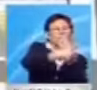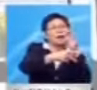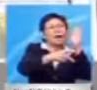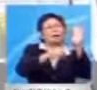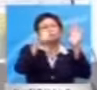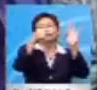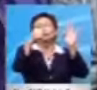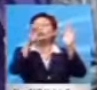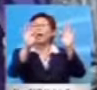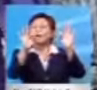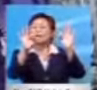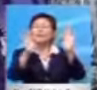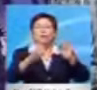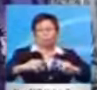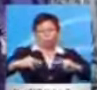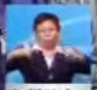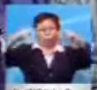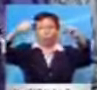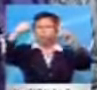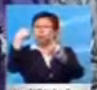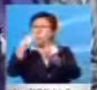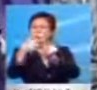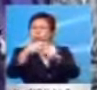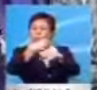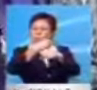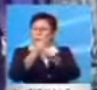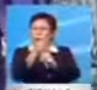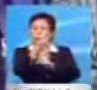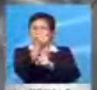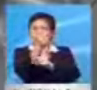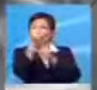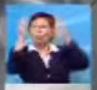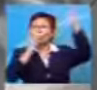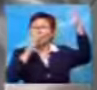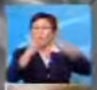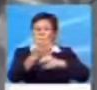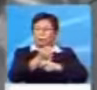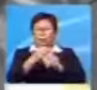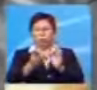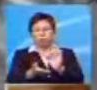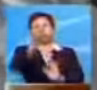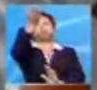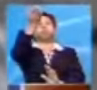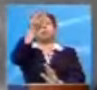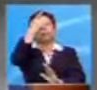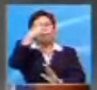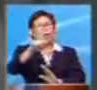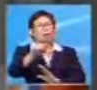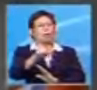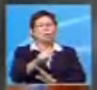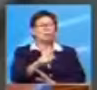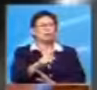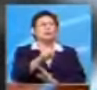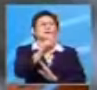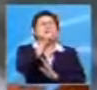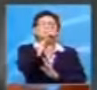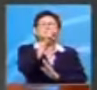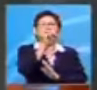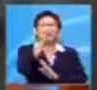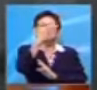dimulakan peningkatan positif dalam penghasilan kuantiti susu tempatan dapat dilihat bagi JP dan D